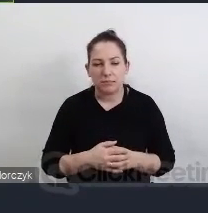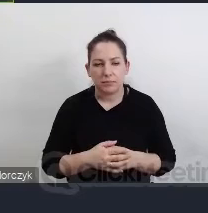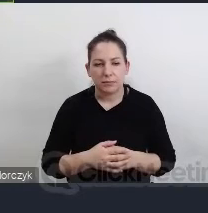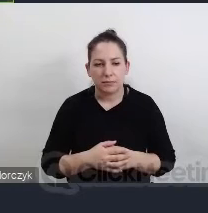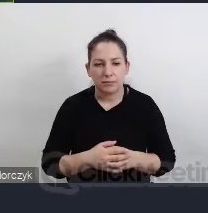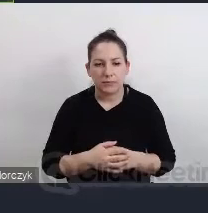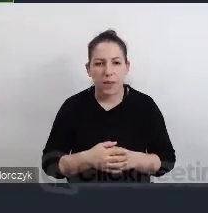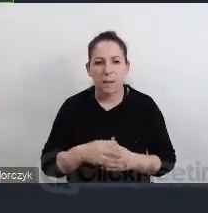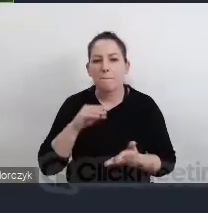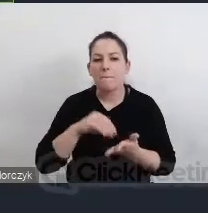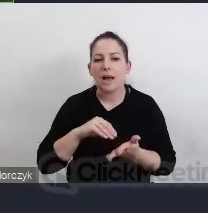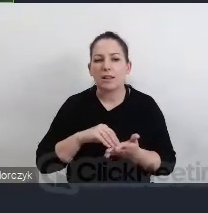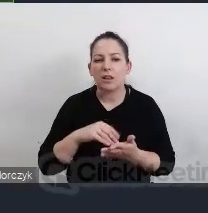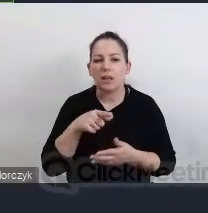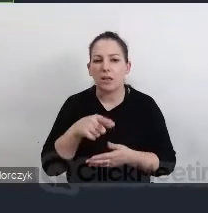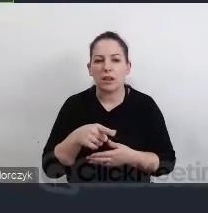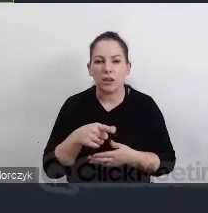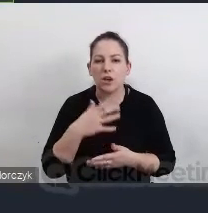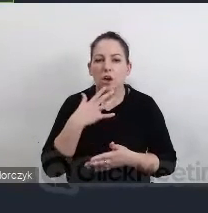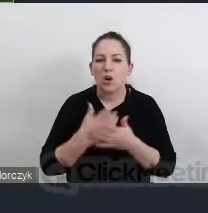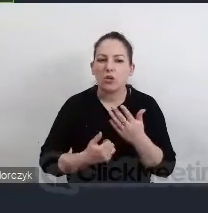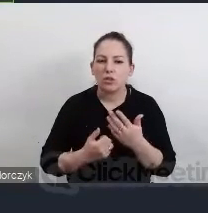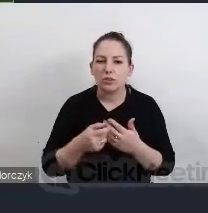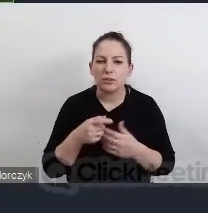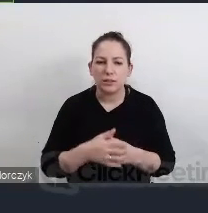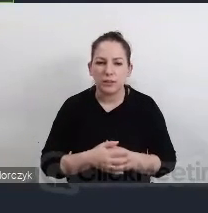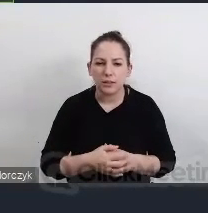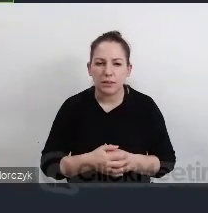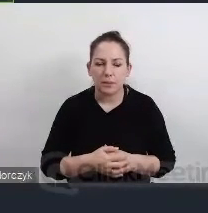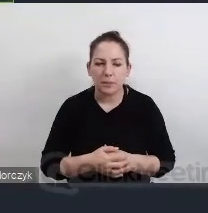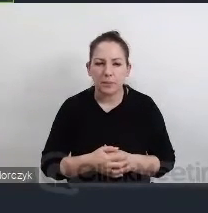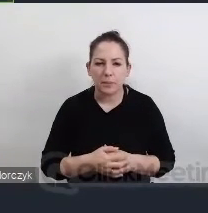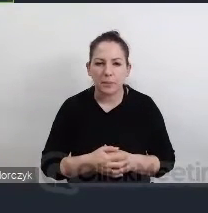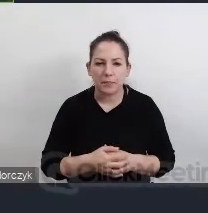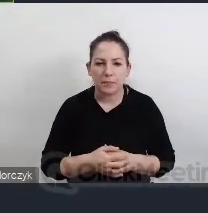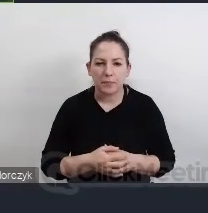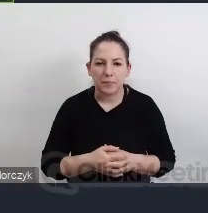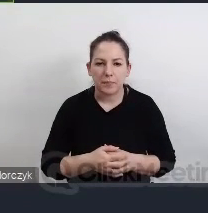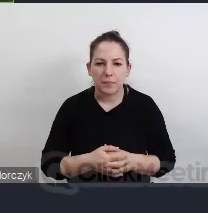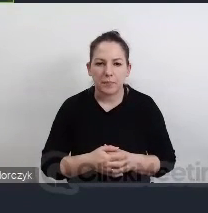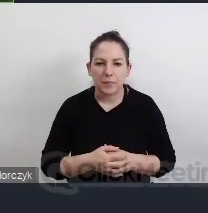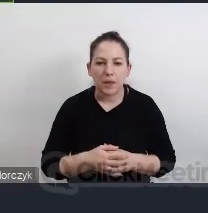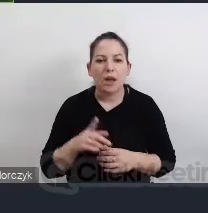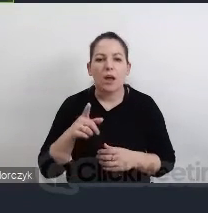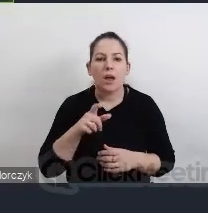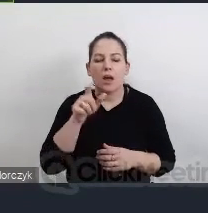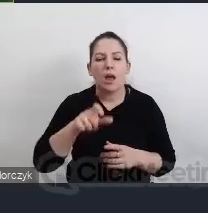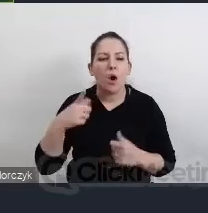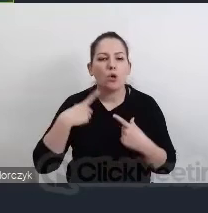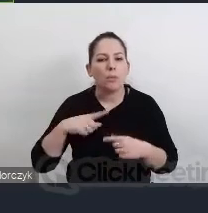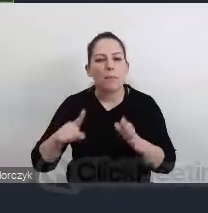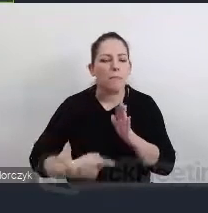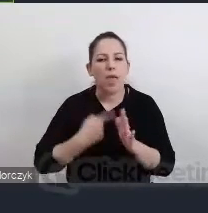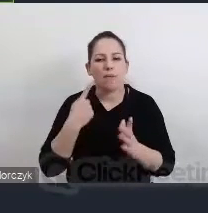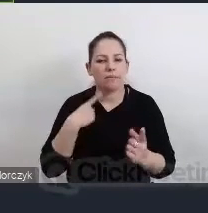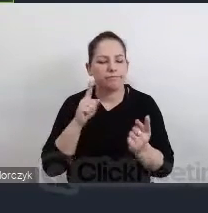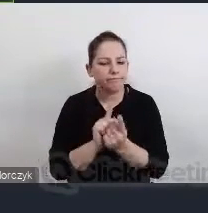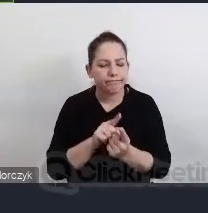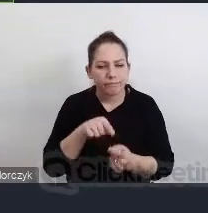z praktyki korzystania czy większego wczytania się to wszystko. Wiem, że osoby, które pierwszy raz stykają się z